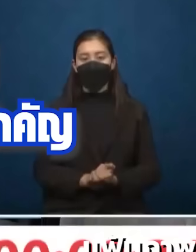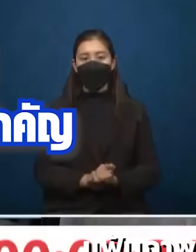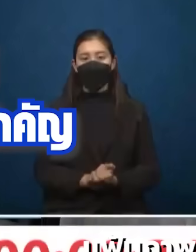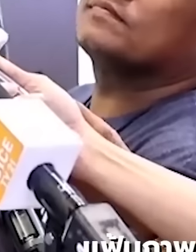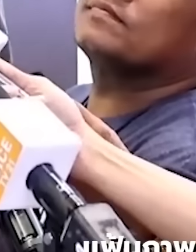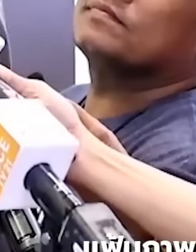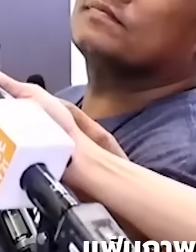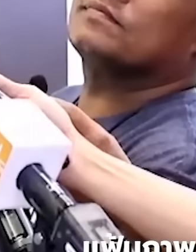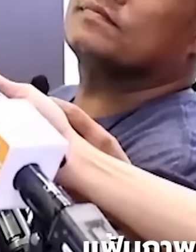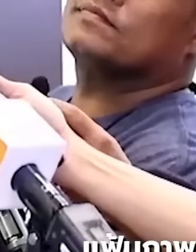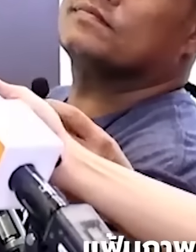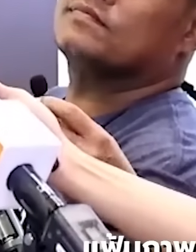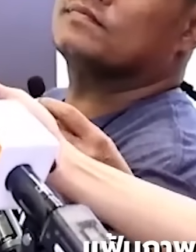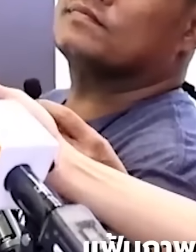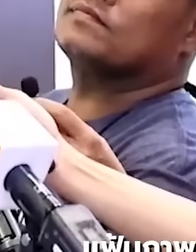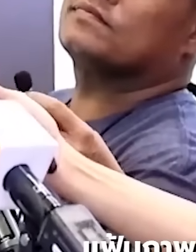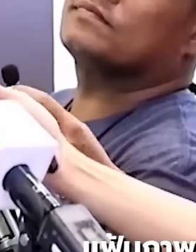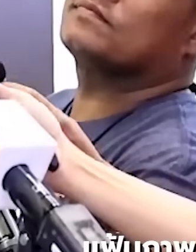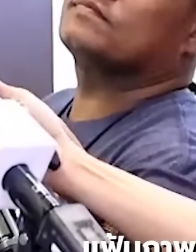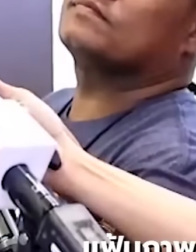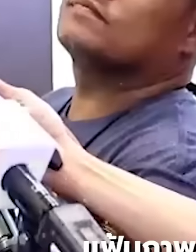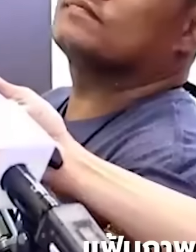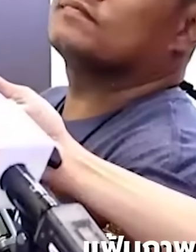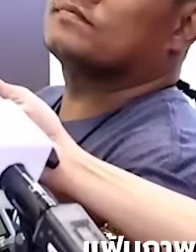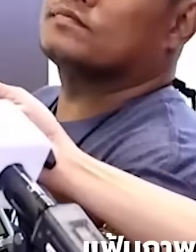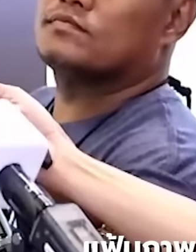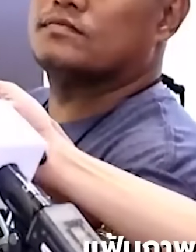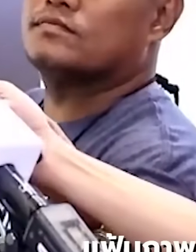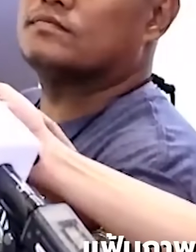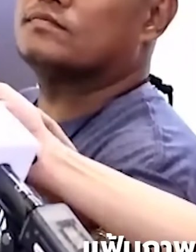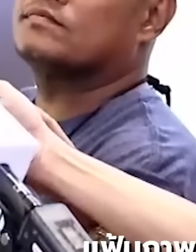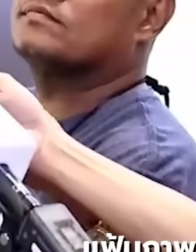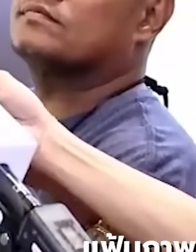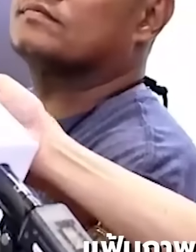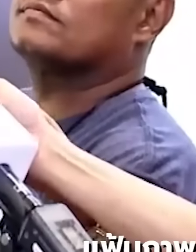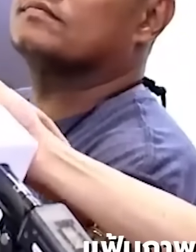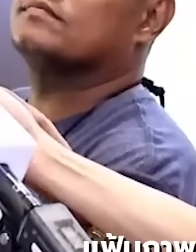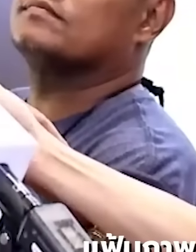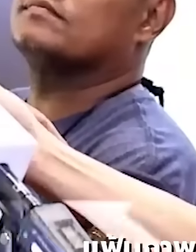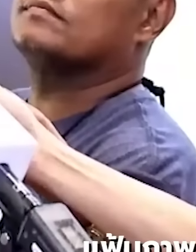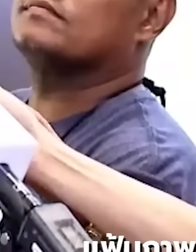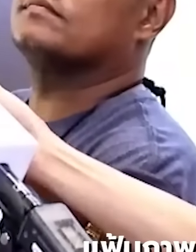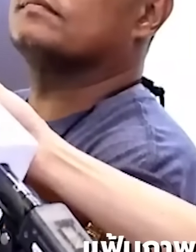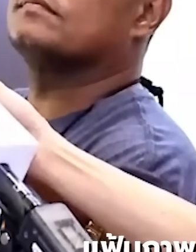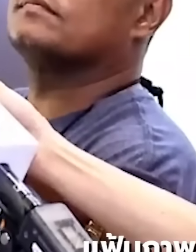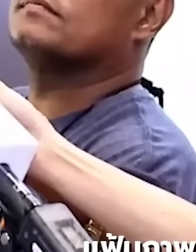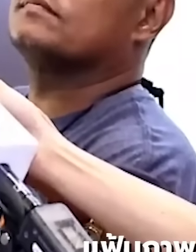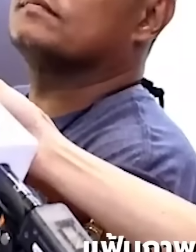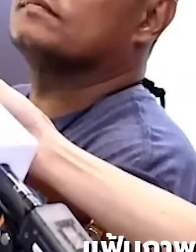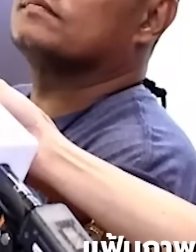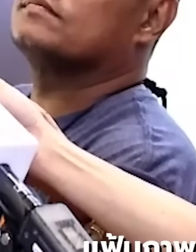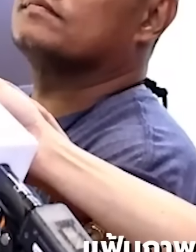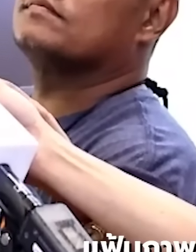ำคัญนี่ต่อจากนี้เศรษฐาต้องฟังถือเป็นข้อสอบรั่วไ